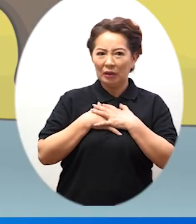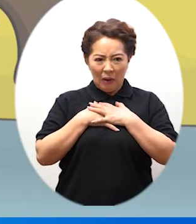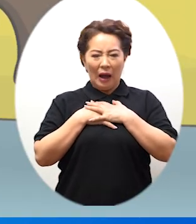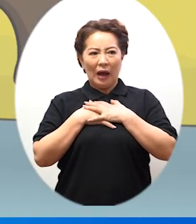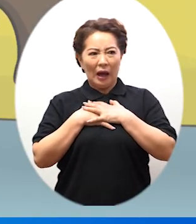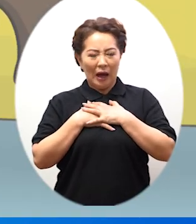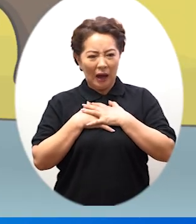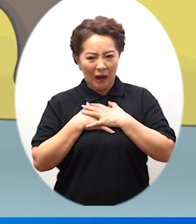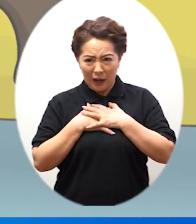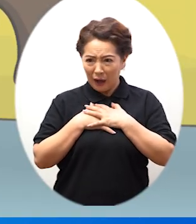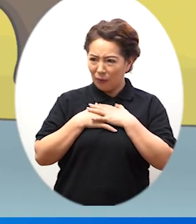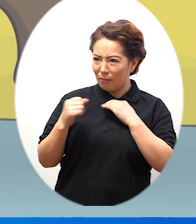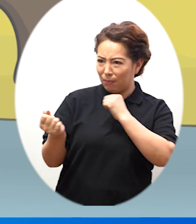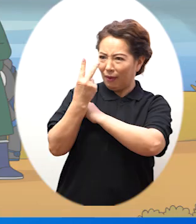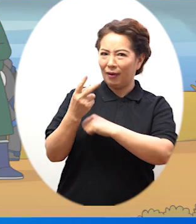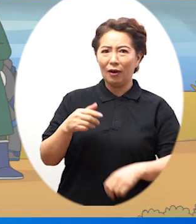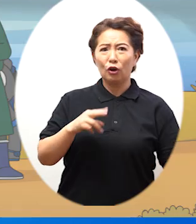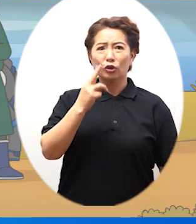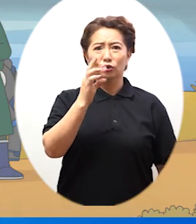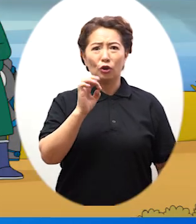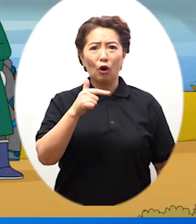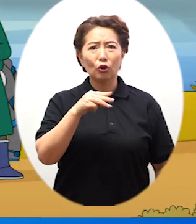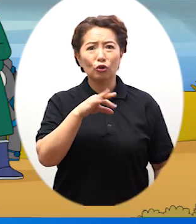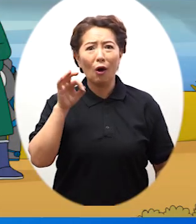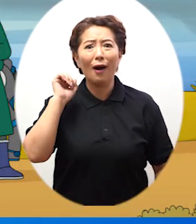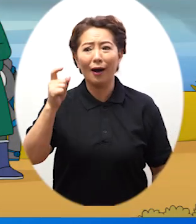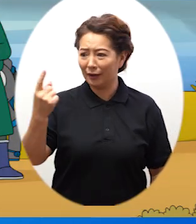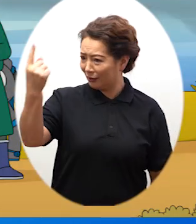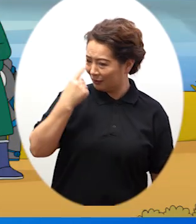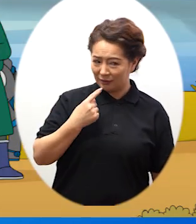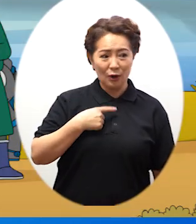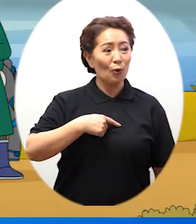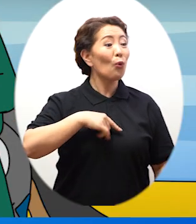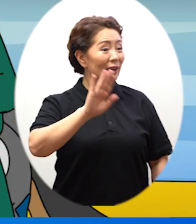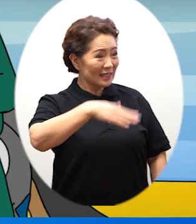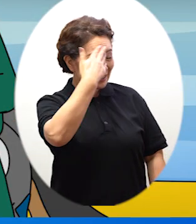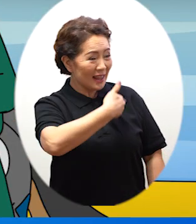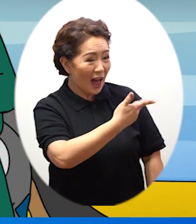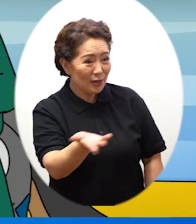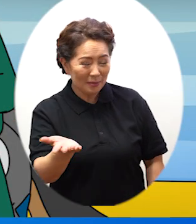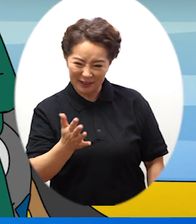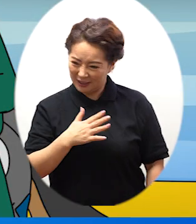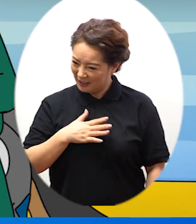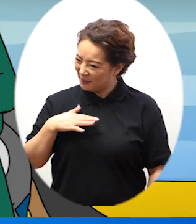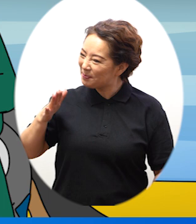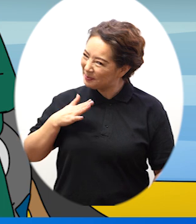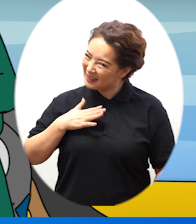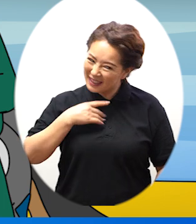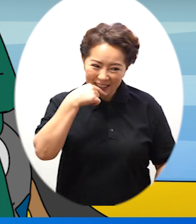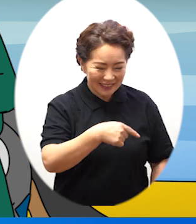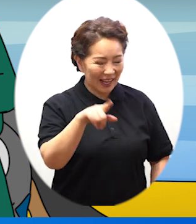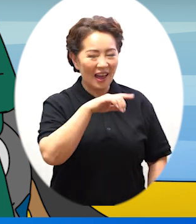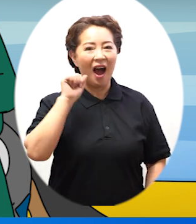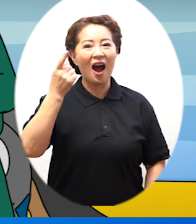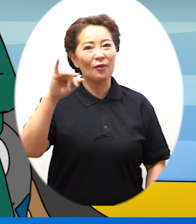Вау! Цагтаах маань ирчихсэн юм уу? За сайн уу манайхаа? Юу яцгаана? Би бүр та нар сюрприз ярих гээд 10